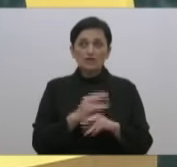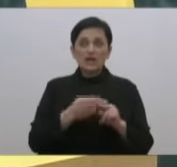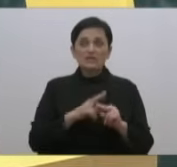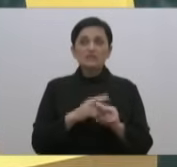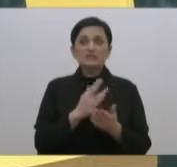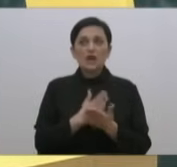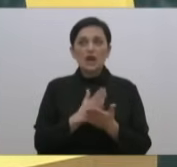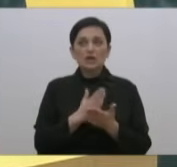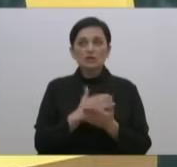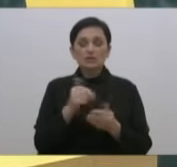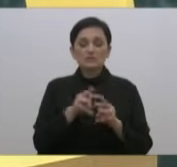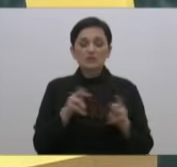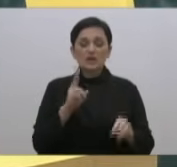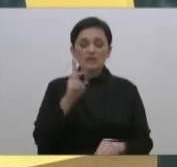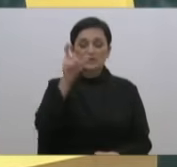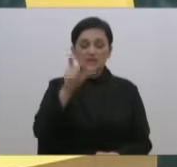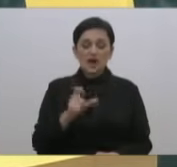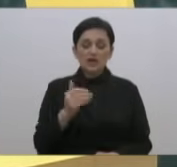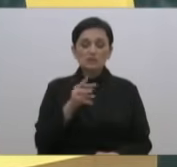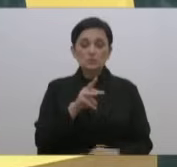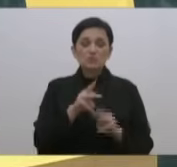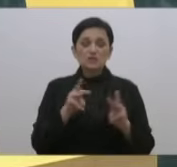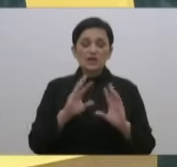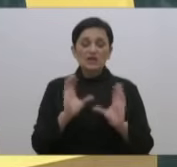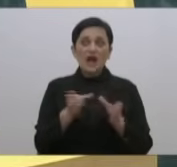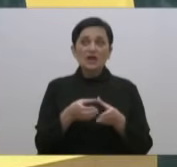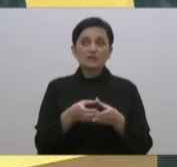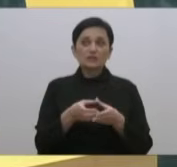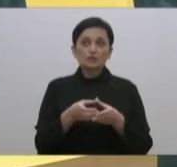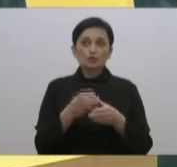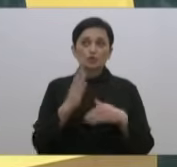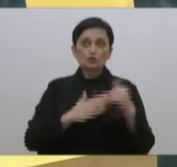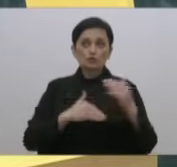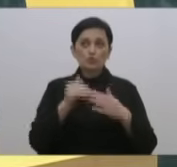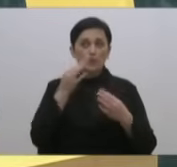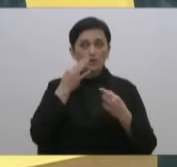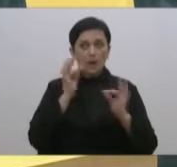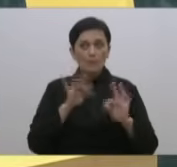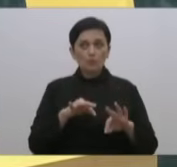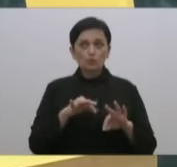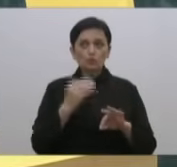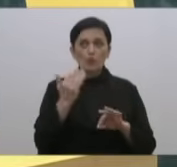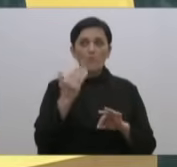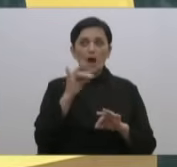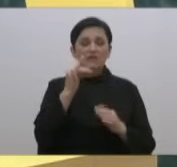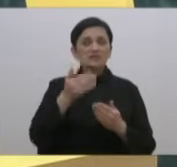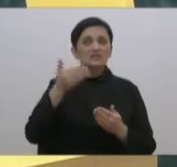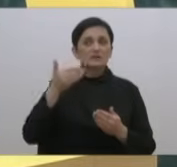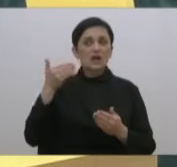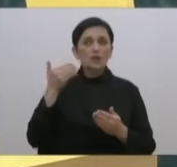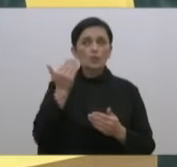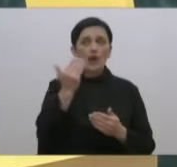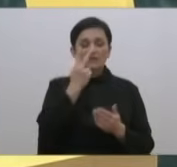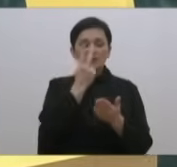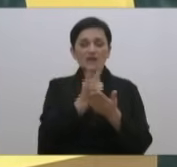არის პრემიერ-მინისტრობის კანდიდატისა და მინისტრობის კანდიდატების პროფესიული გამოცდილება, მათი წარსული,